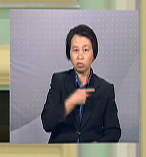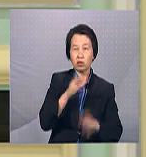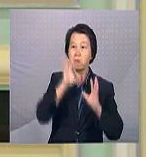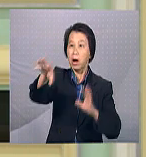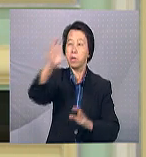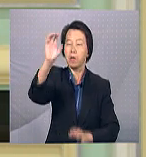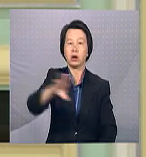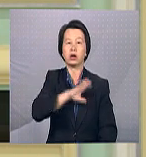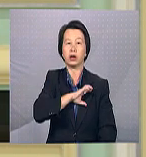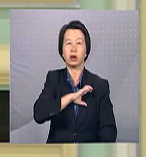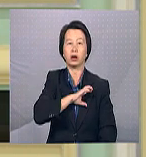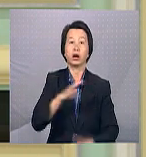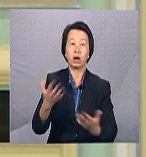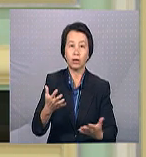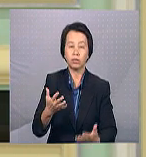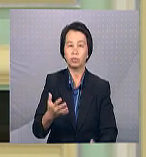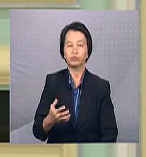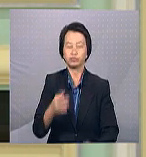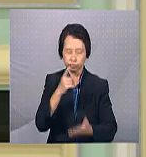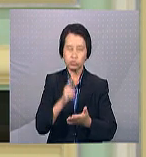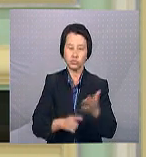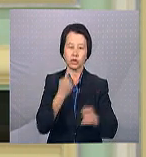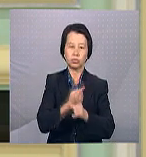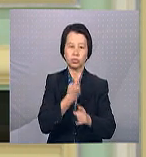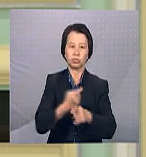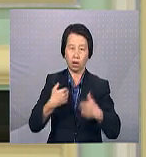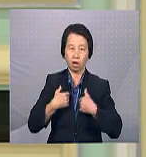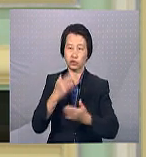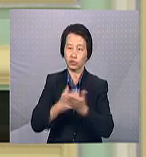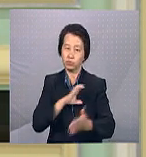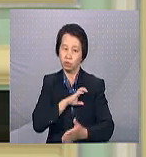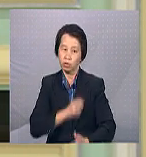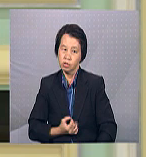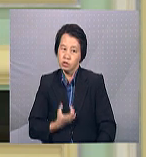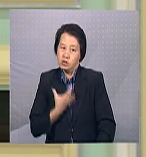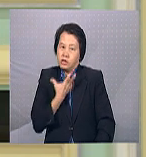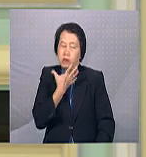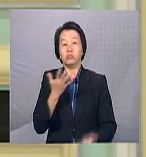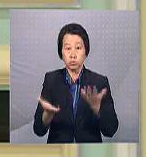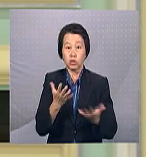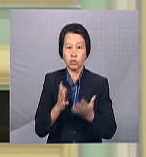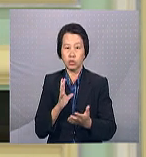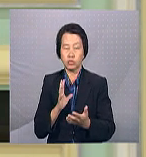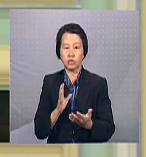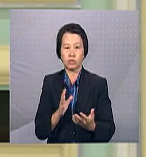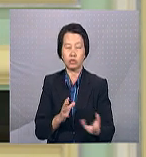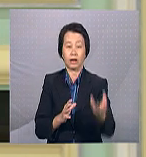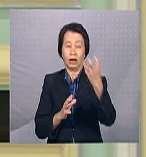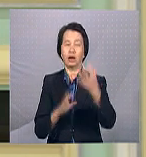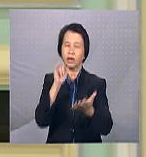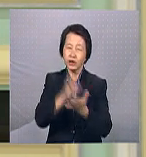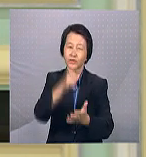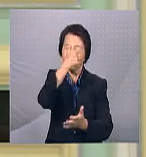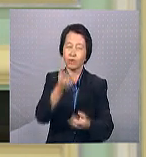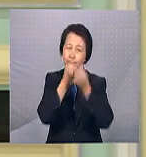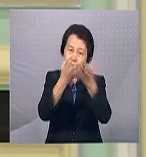percaya kadang-kadang ada yang membuat tindak balas dan sebagainya. Jadi tolong, sebab itu saya kata tolong beri